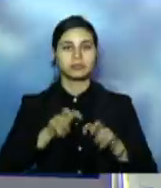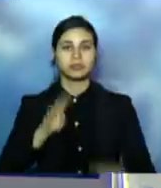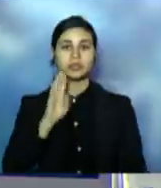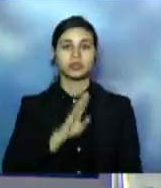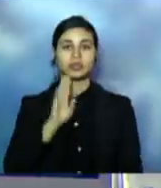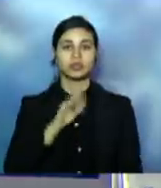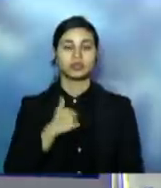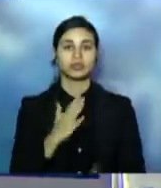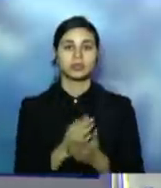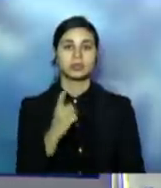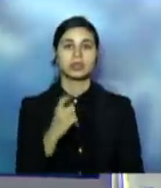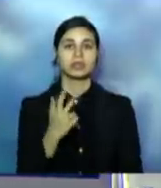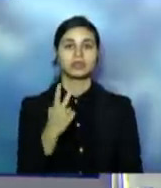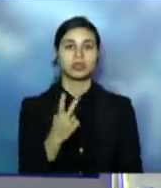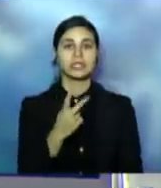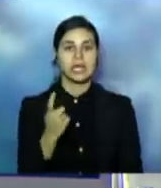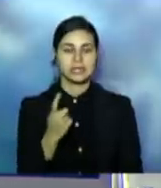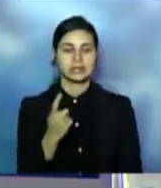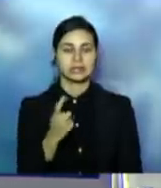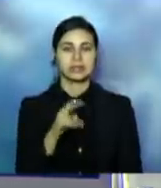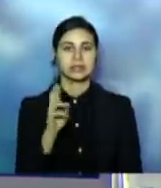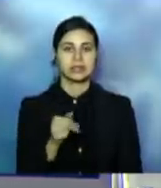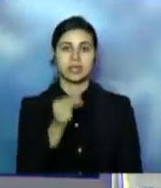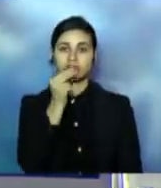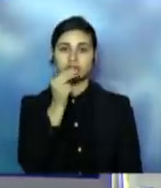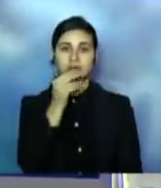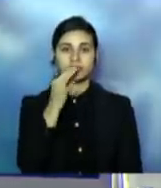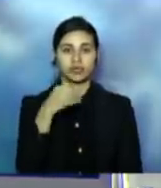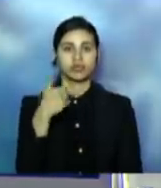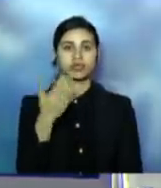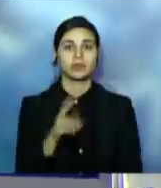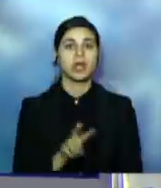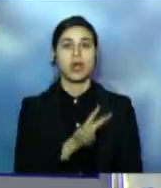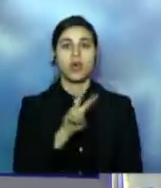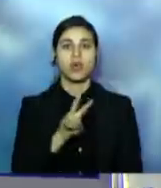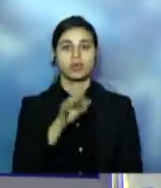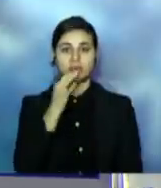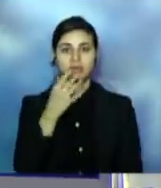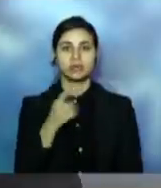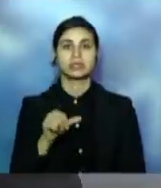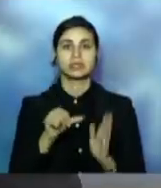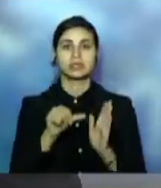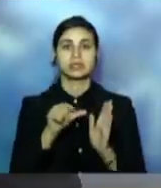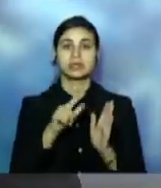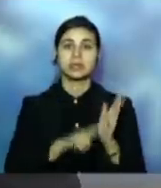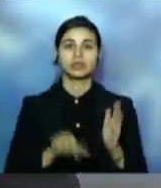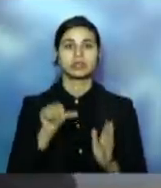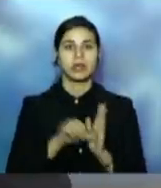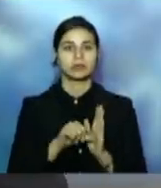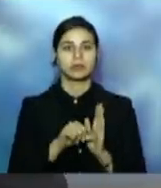უზმოზე მაქვს 121 და ჭამის შემდეგ 2 საათის შემდეგ